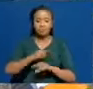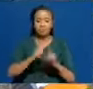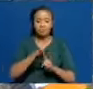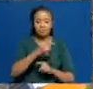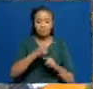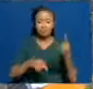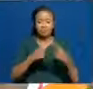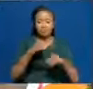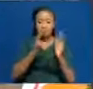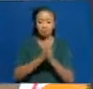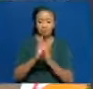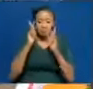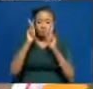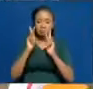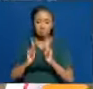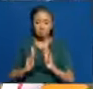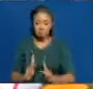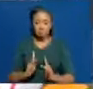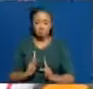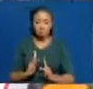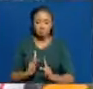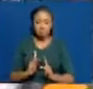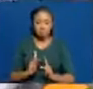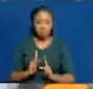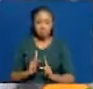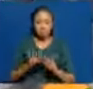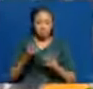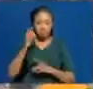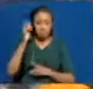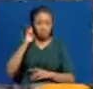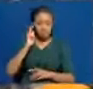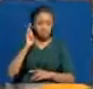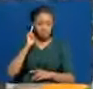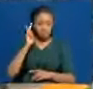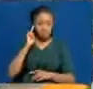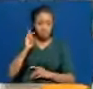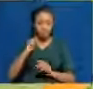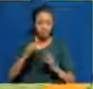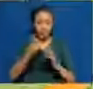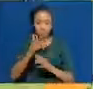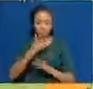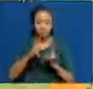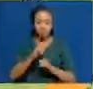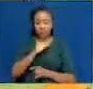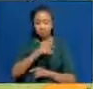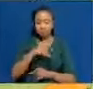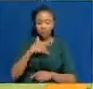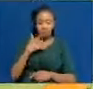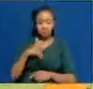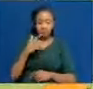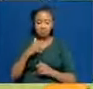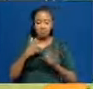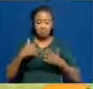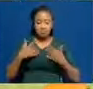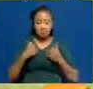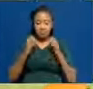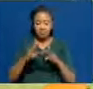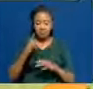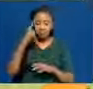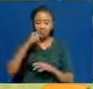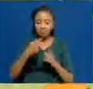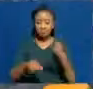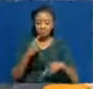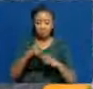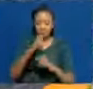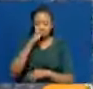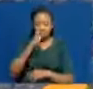Kisumu All-Stars while Murang'a play away to Gusii FC. Shabana say they were not happy with the match arrangements for Sunday in Murang'a.